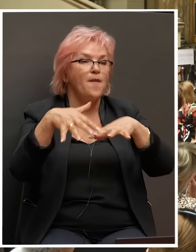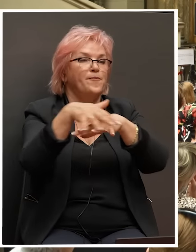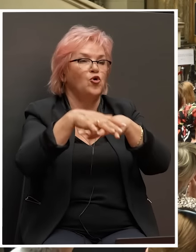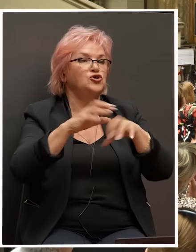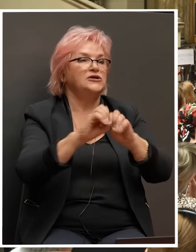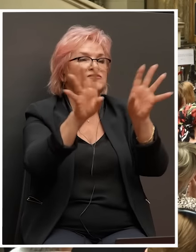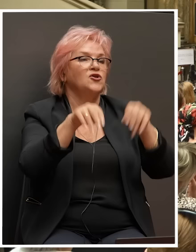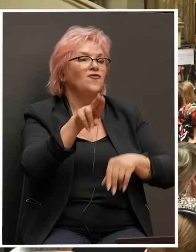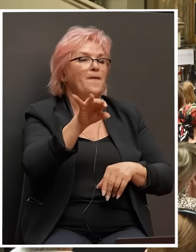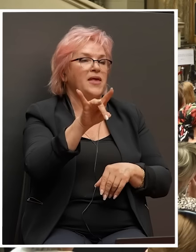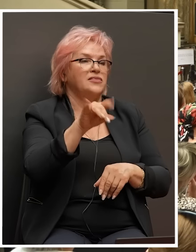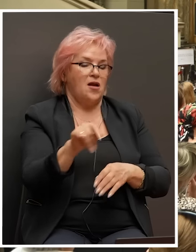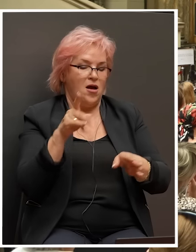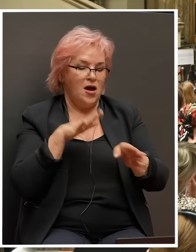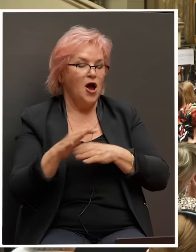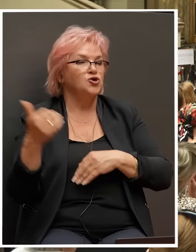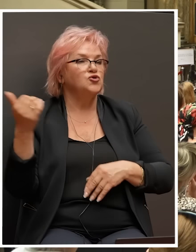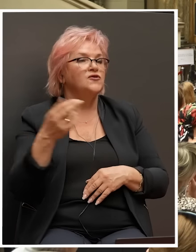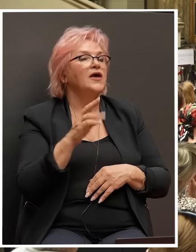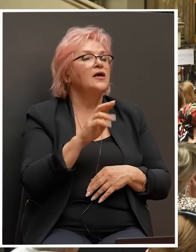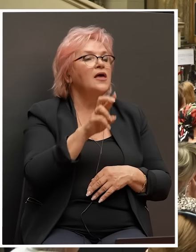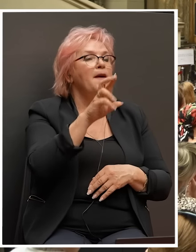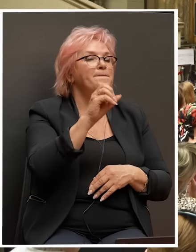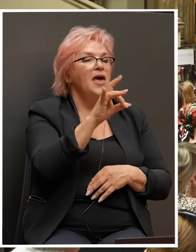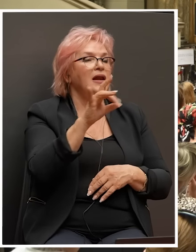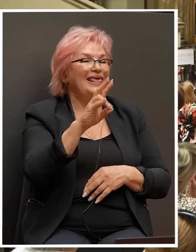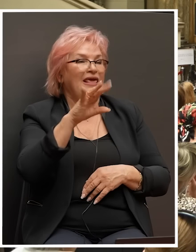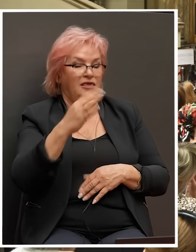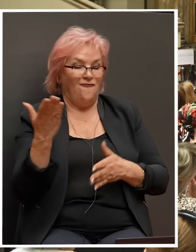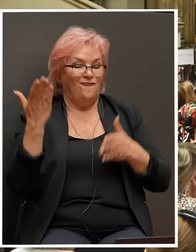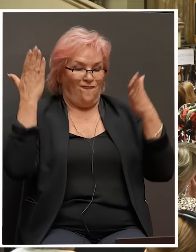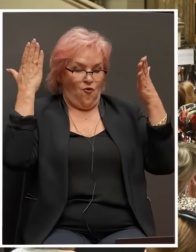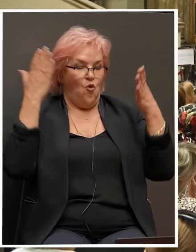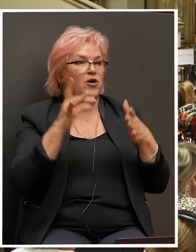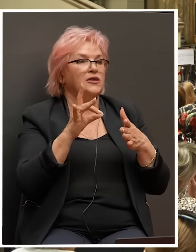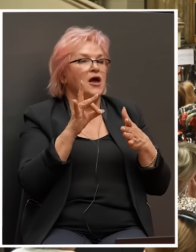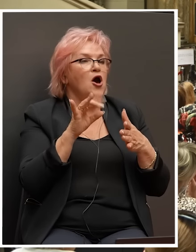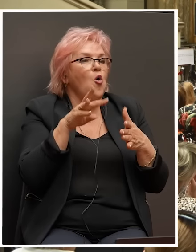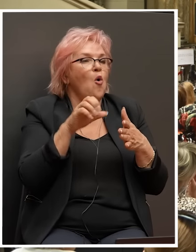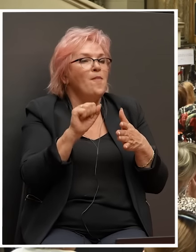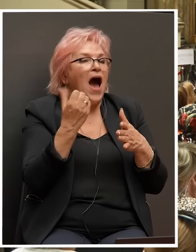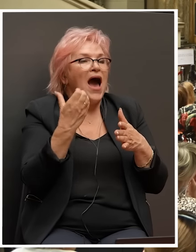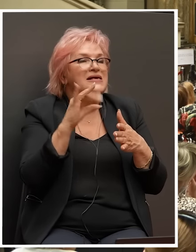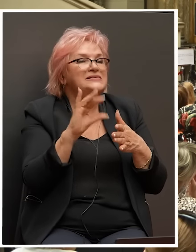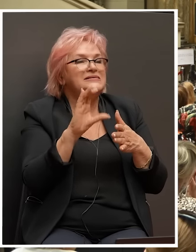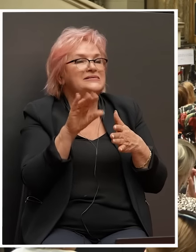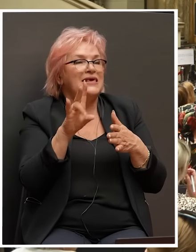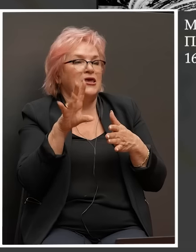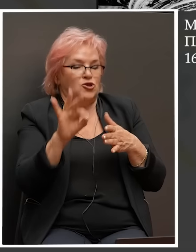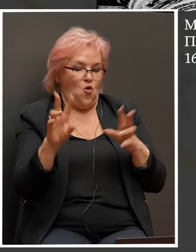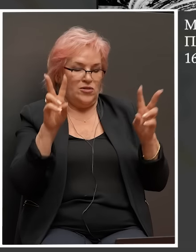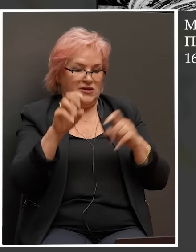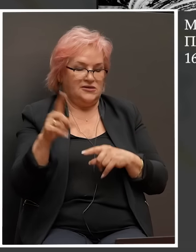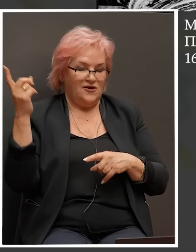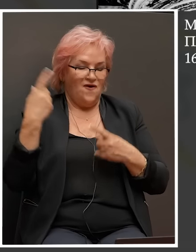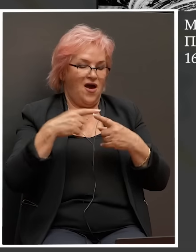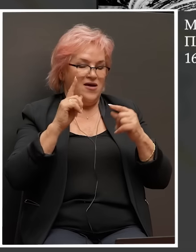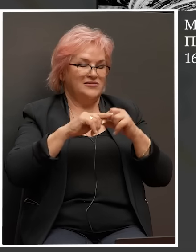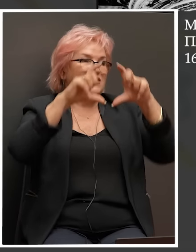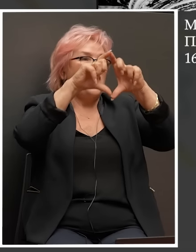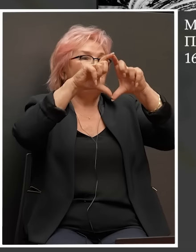Святого Петра, которую осуществляет Джан Лоренцо Бернини. Ну вот он, Рома Систина это называется. Это